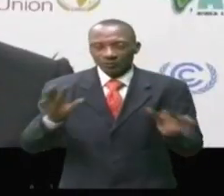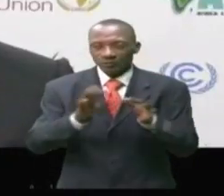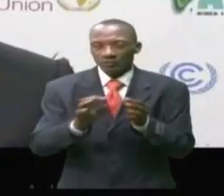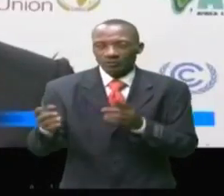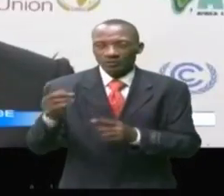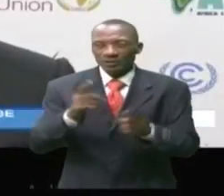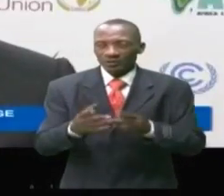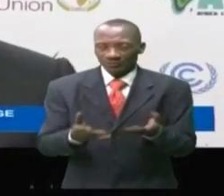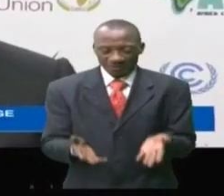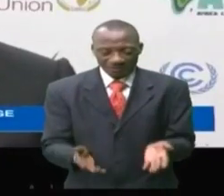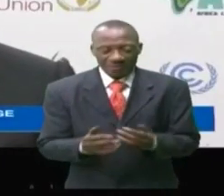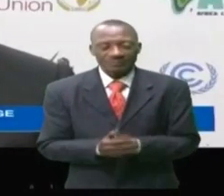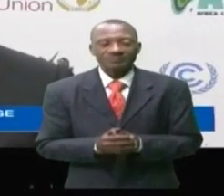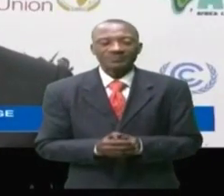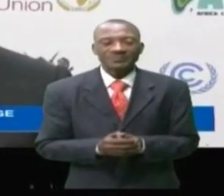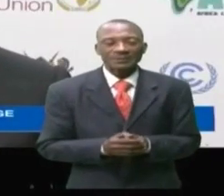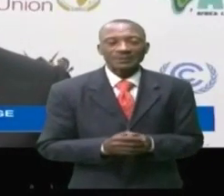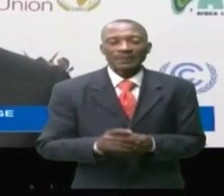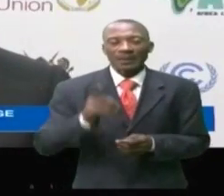l'occasion d'avoir